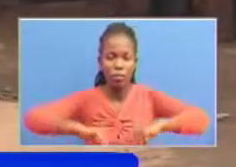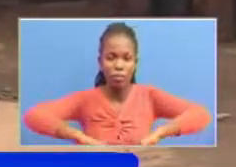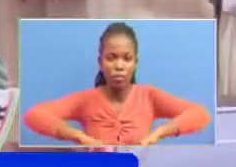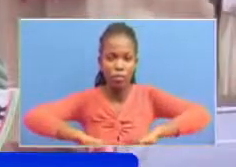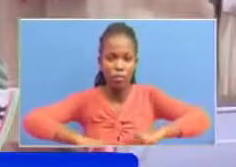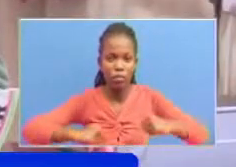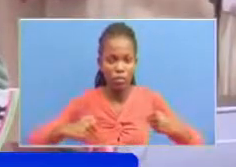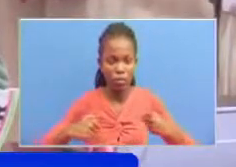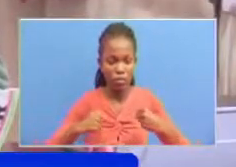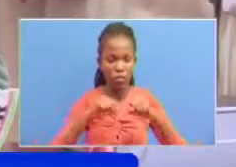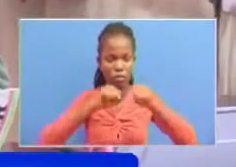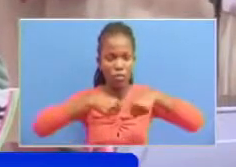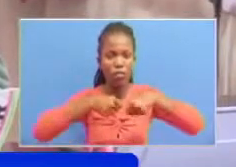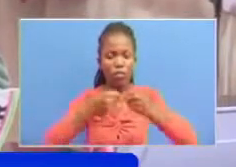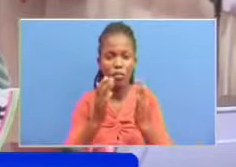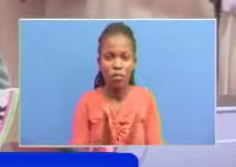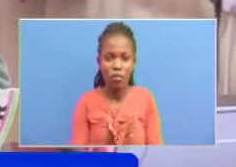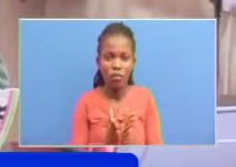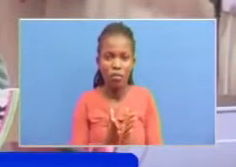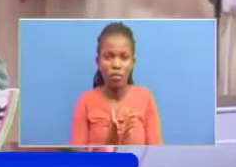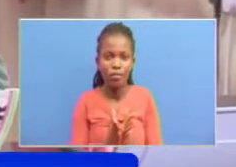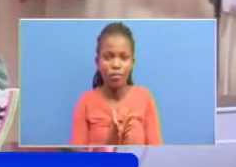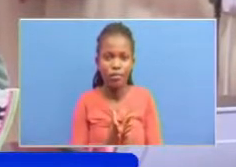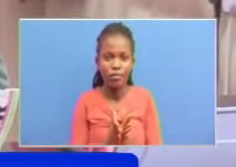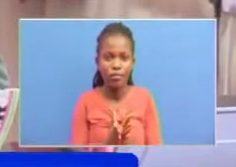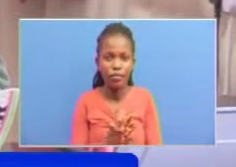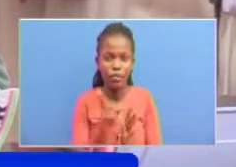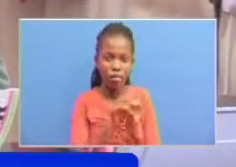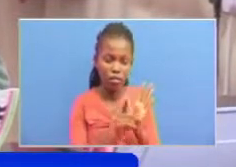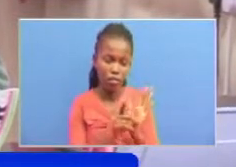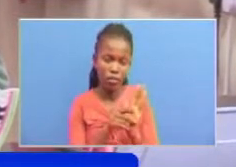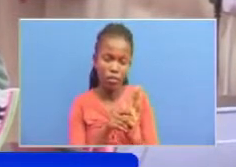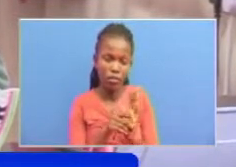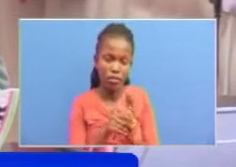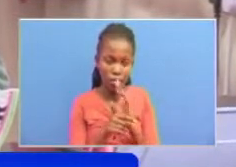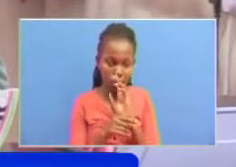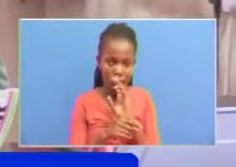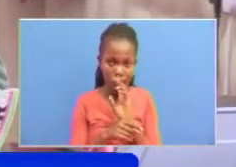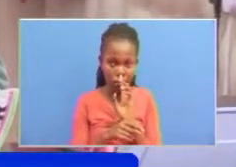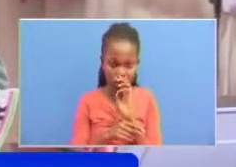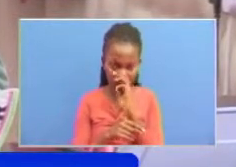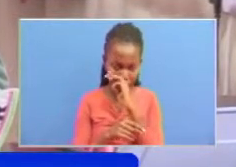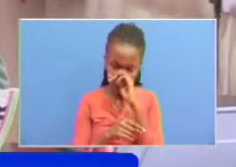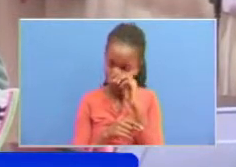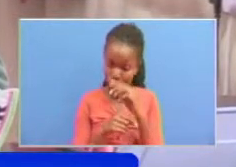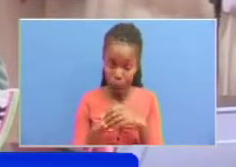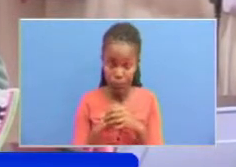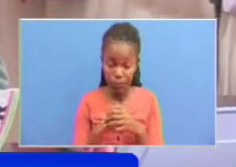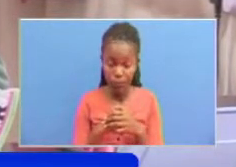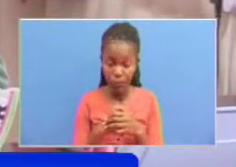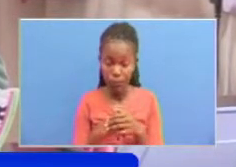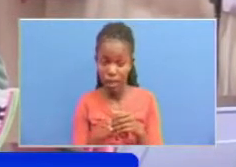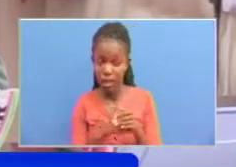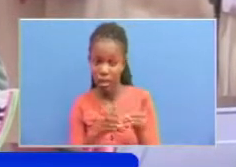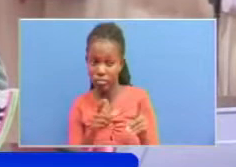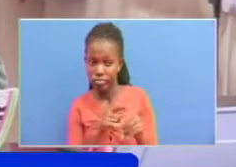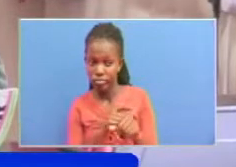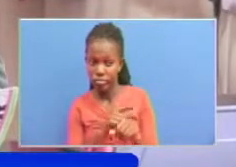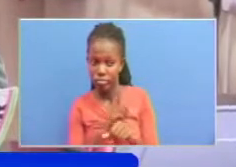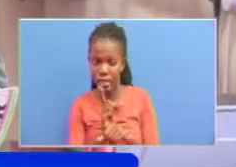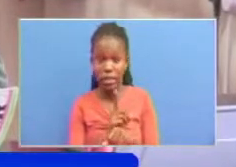mokoni. Ni ya kuwa wana boda boda wameweza kuitana kwa madakika